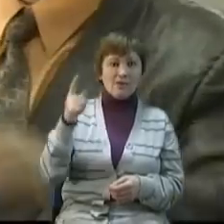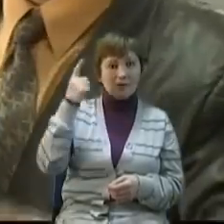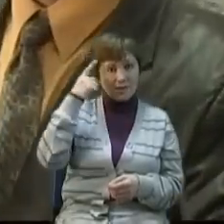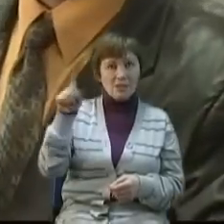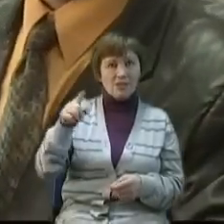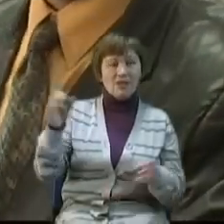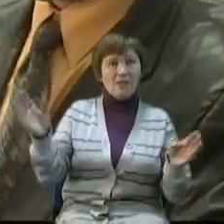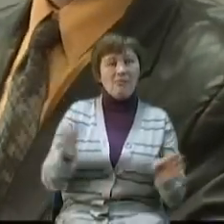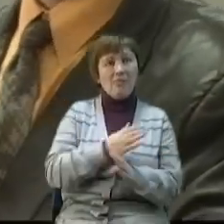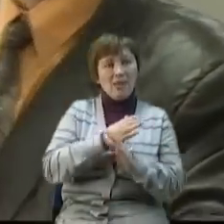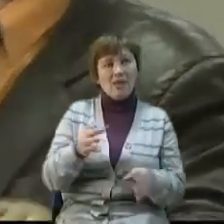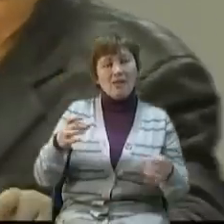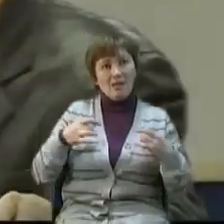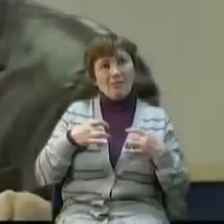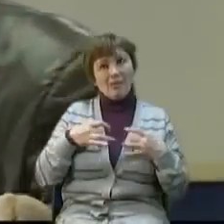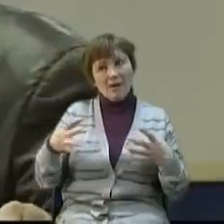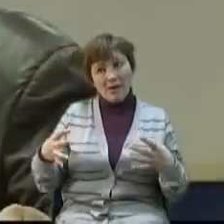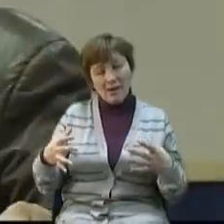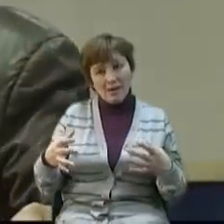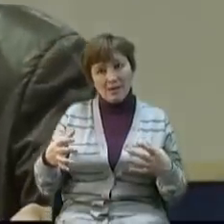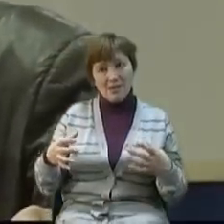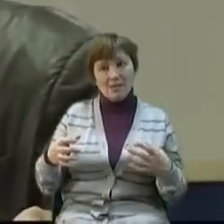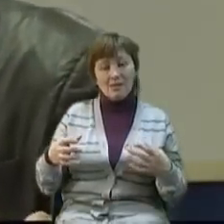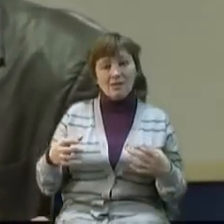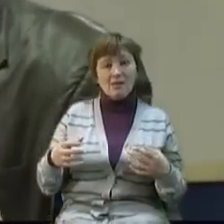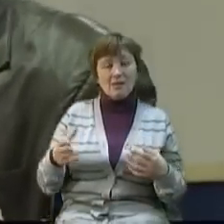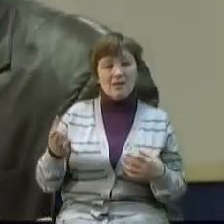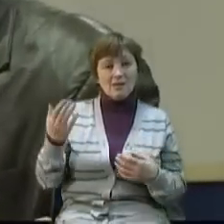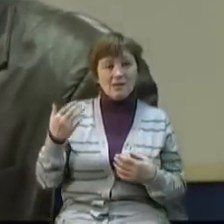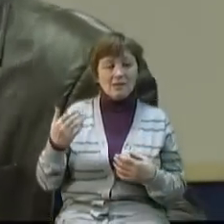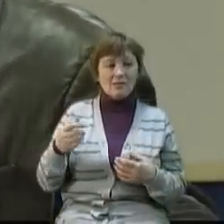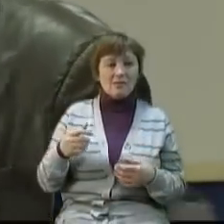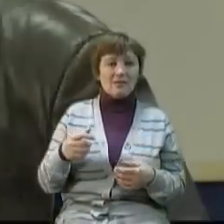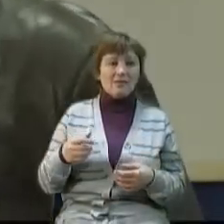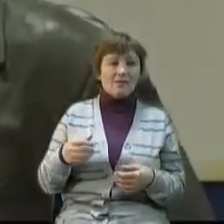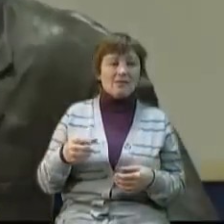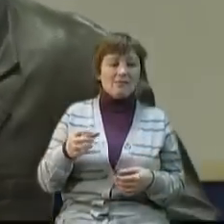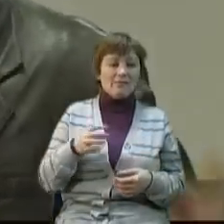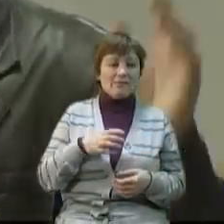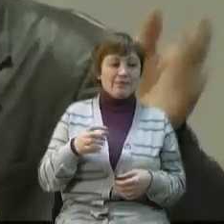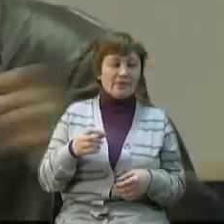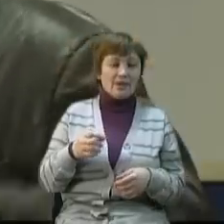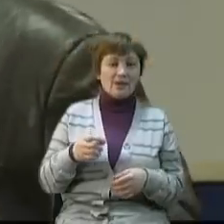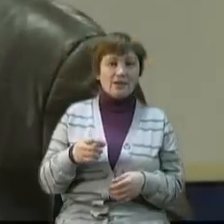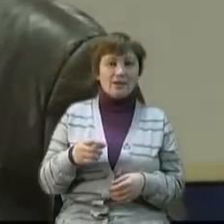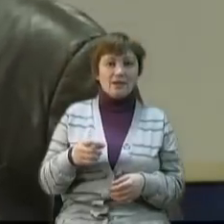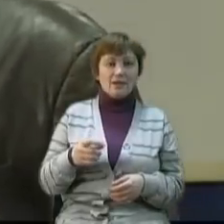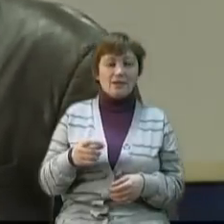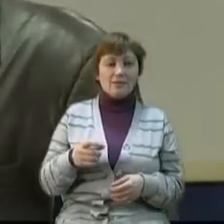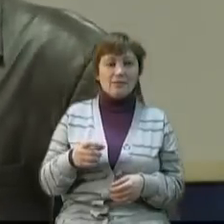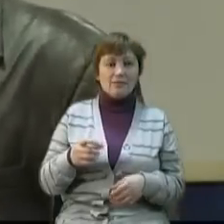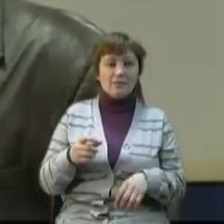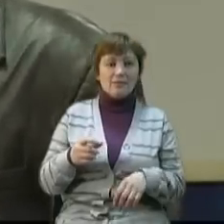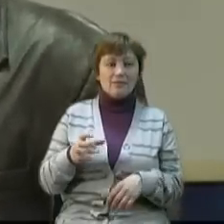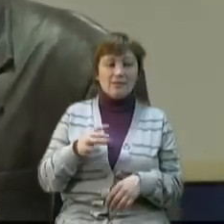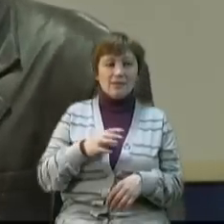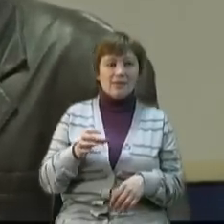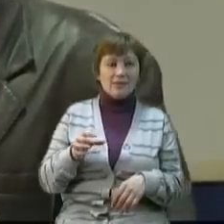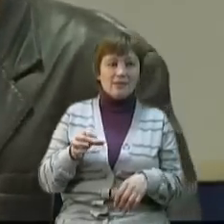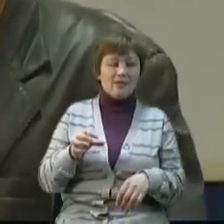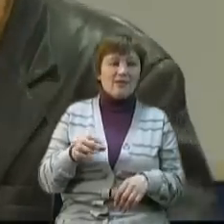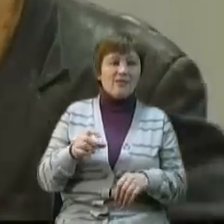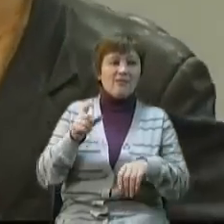тут пел на каких-то праздниках там. Я тут еще умудрился в Бобруйске два раза, один раз вести, один раз судить